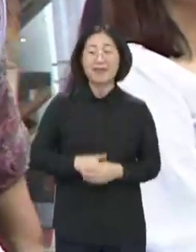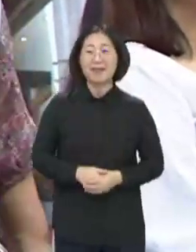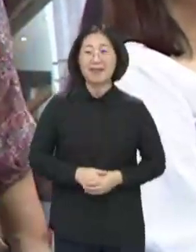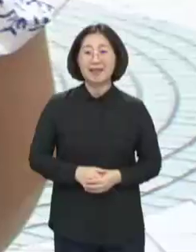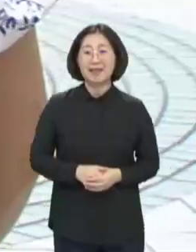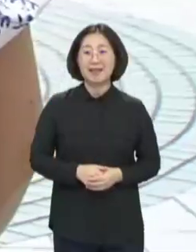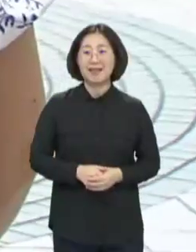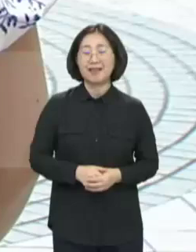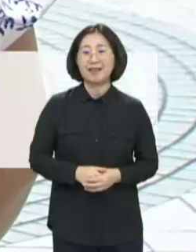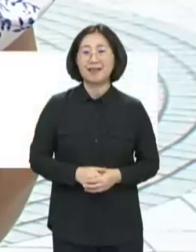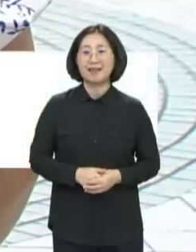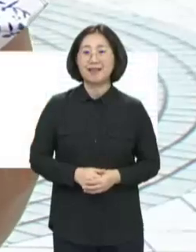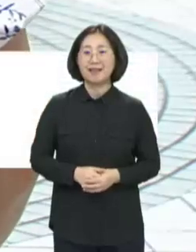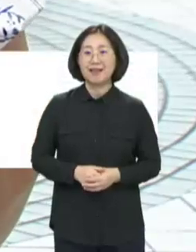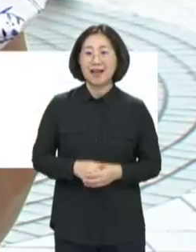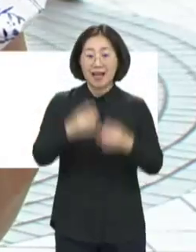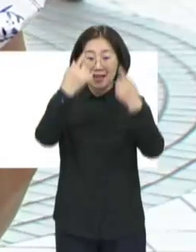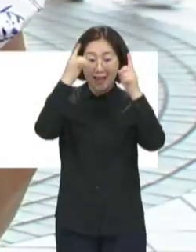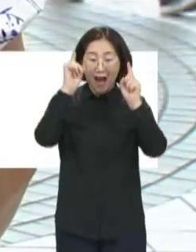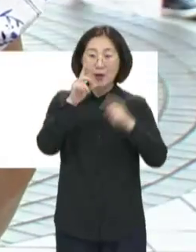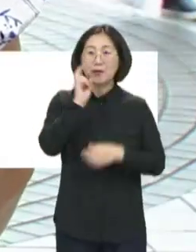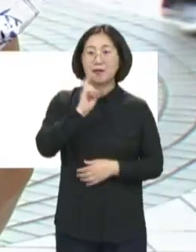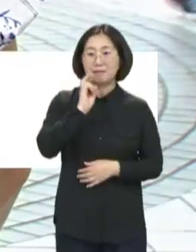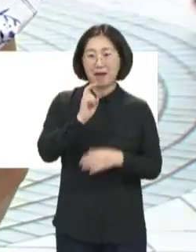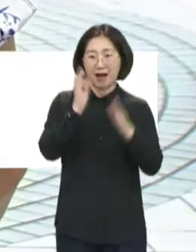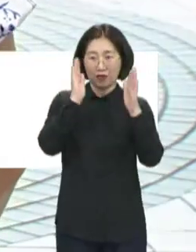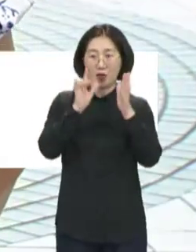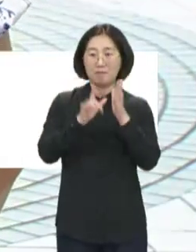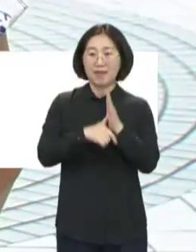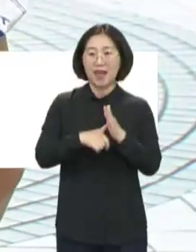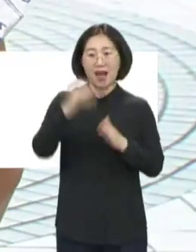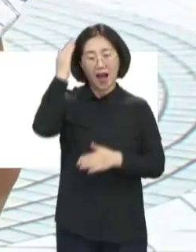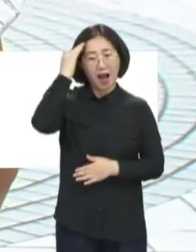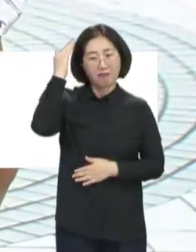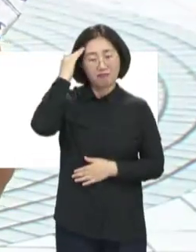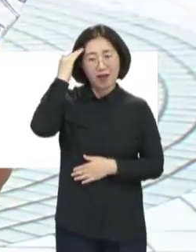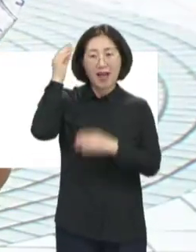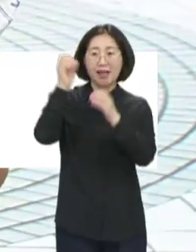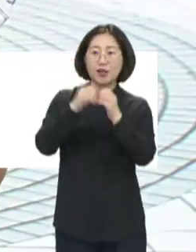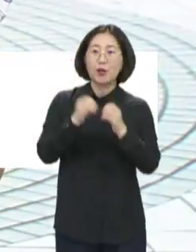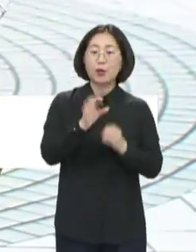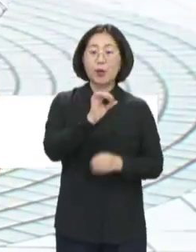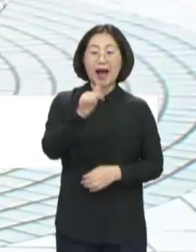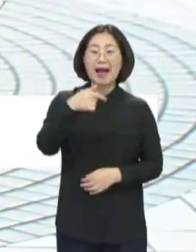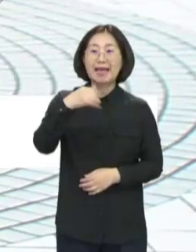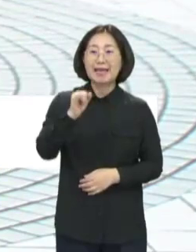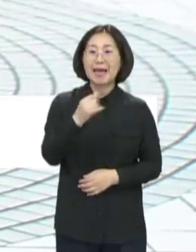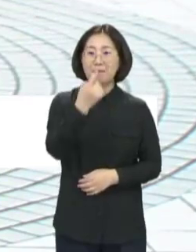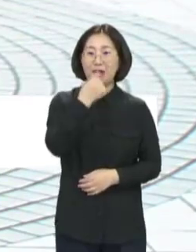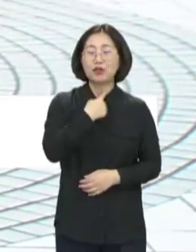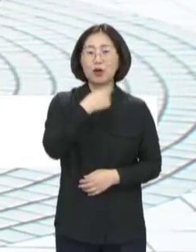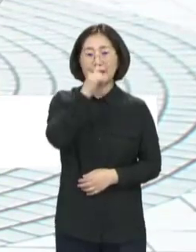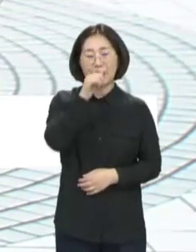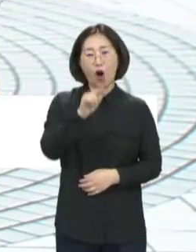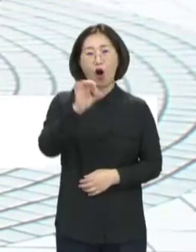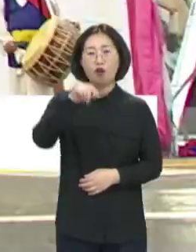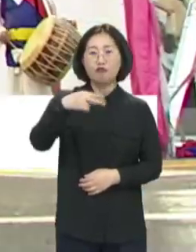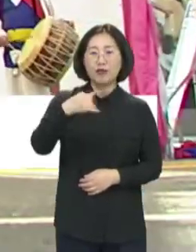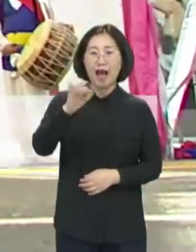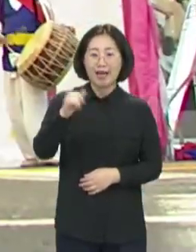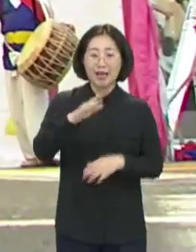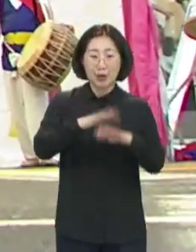In university, I had a class, Journey to Korean Music, and we learned about the instruments and all the music. So it's nice to see it in